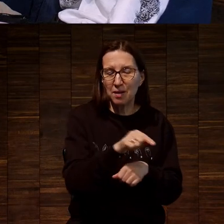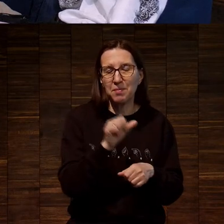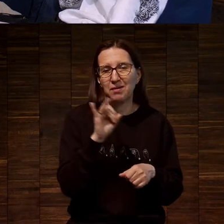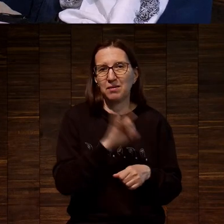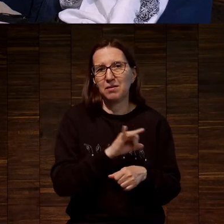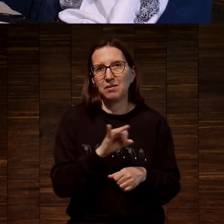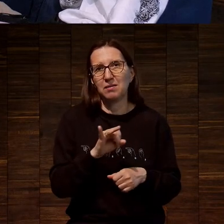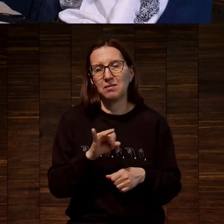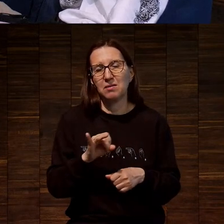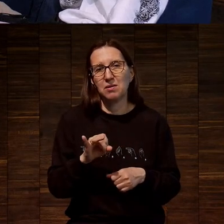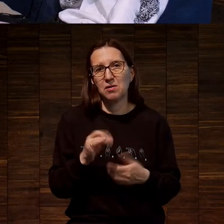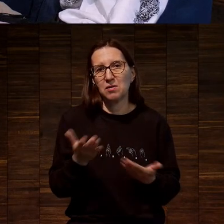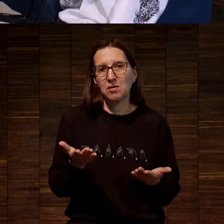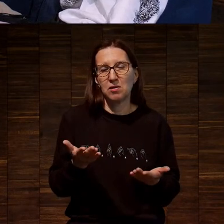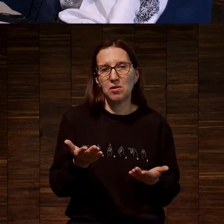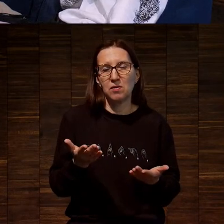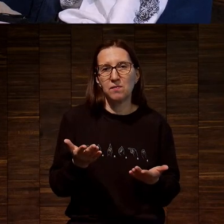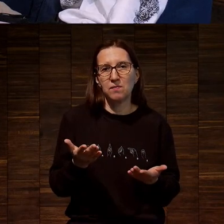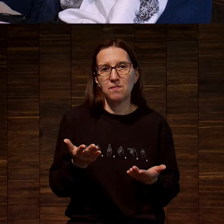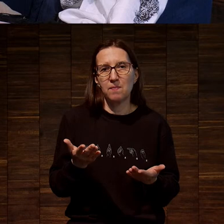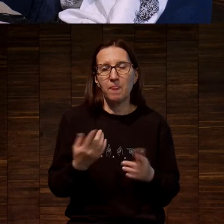авторы, как их назвать,